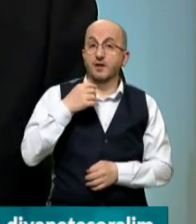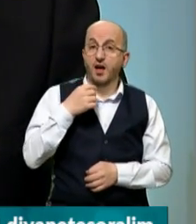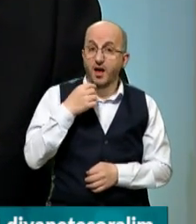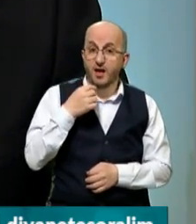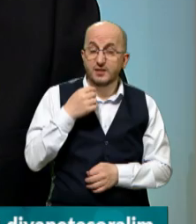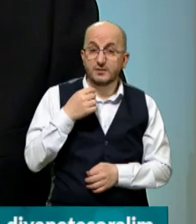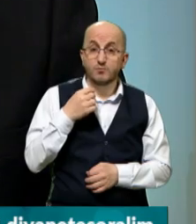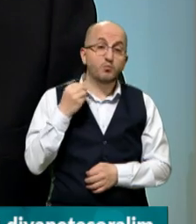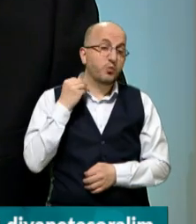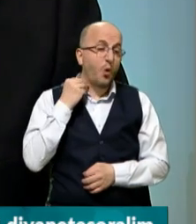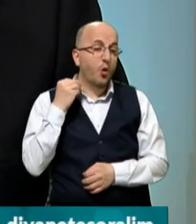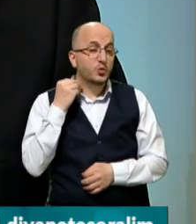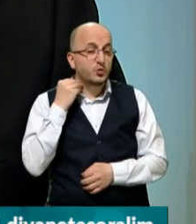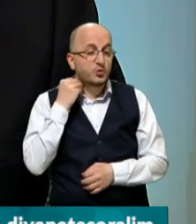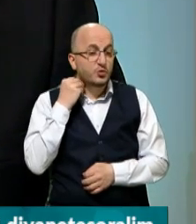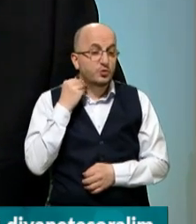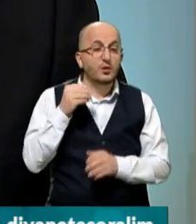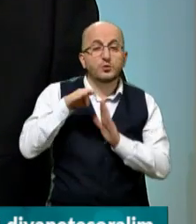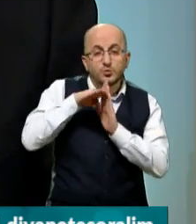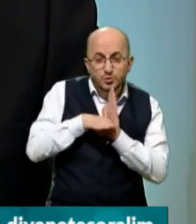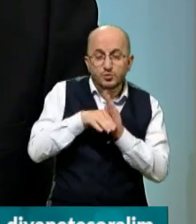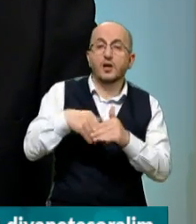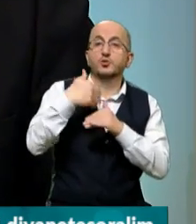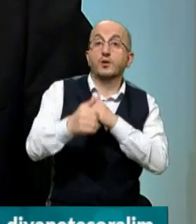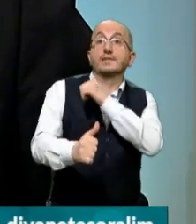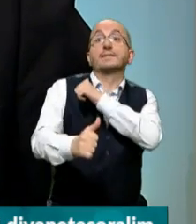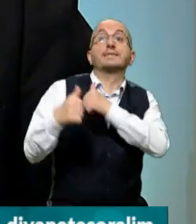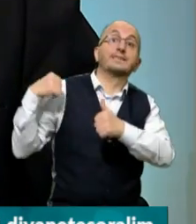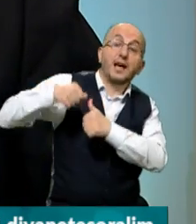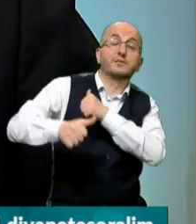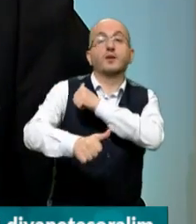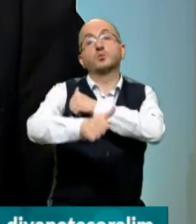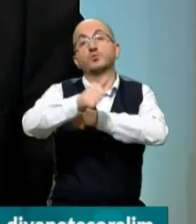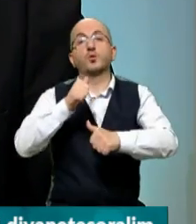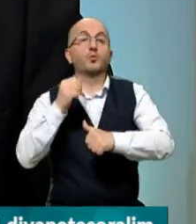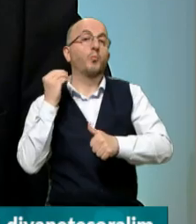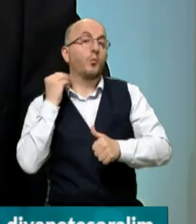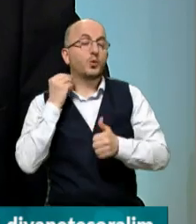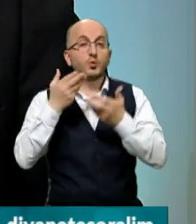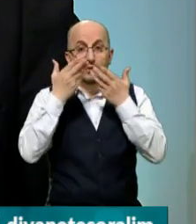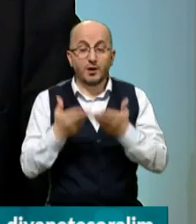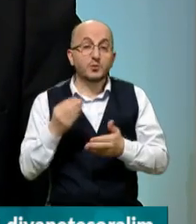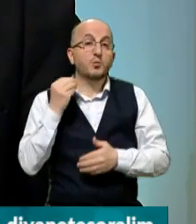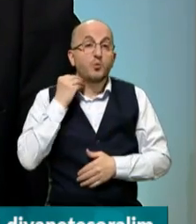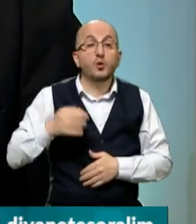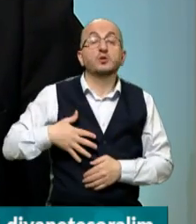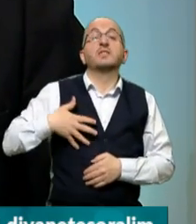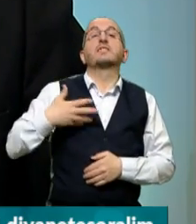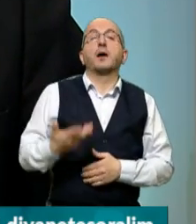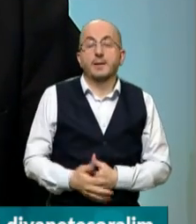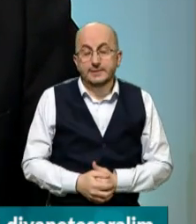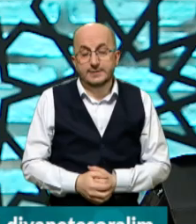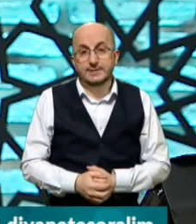yani zimmeti, borcu zimmetinden düşürdükten sonra tekrar dönüp onu borçlu kabul edip ondan borç isteyemezsiniz.